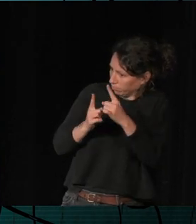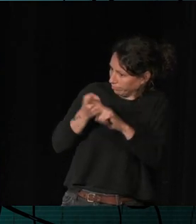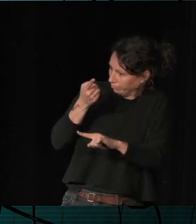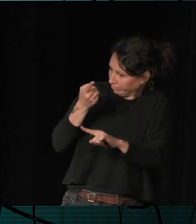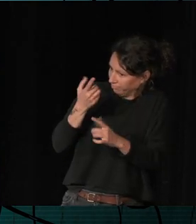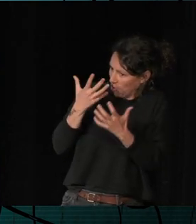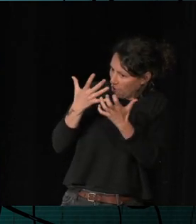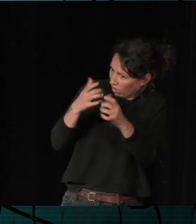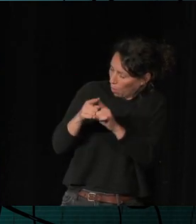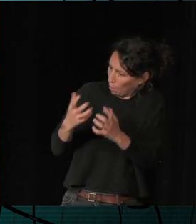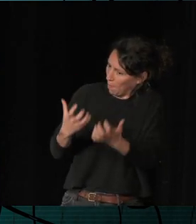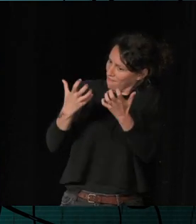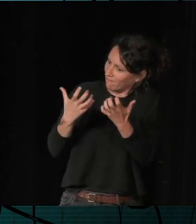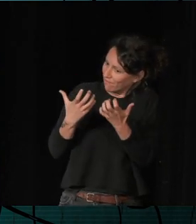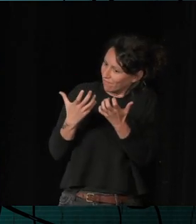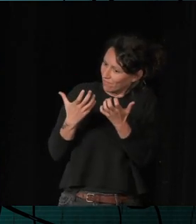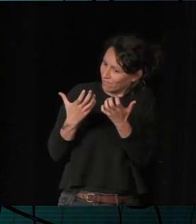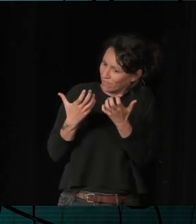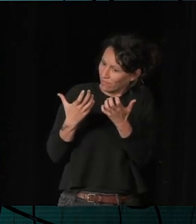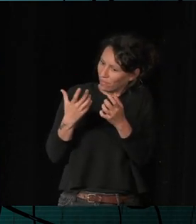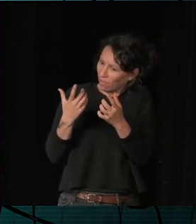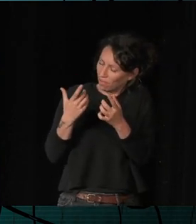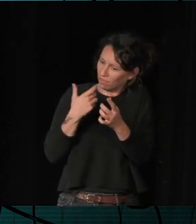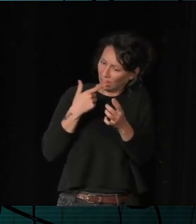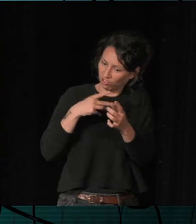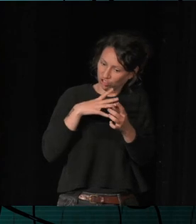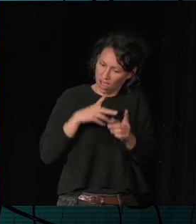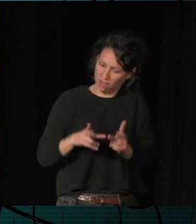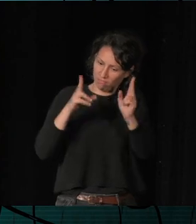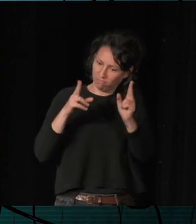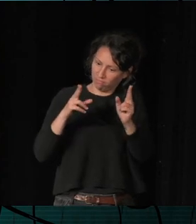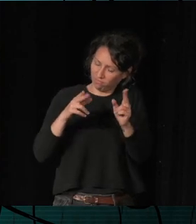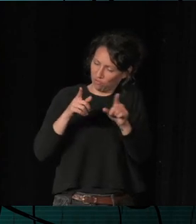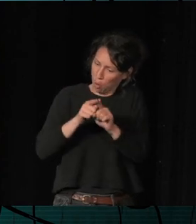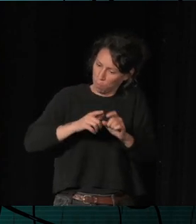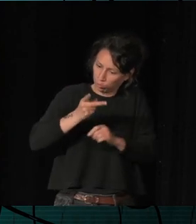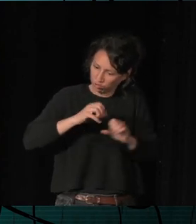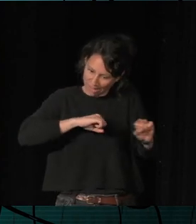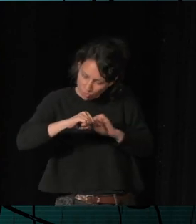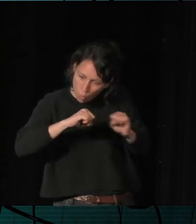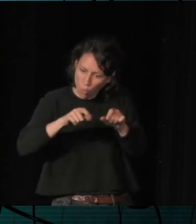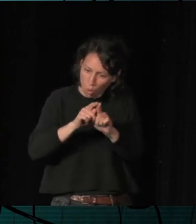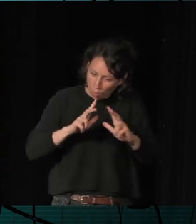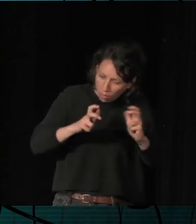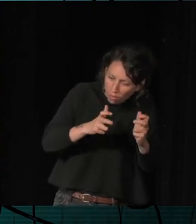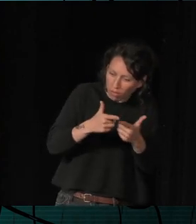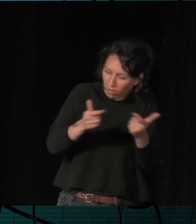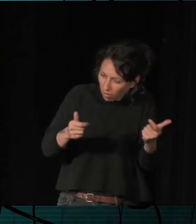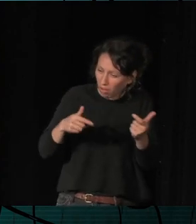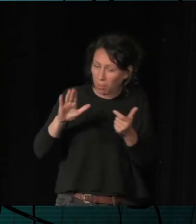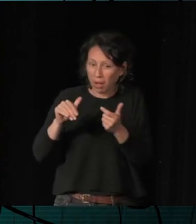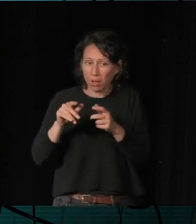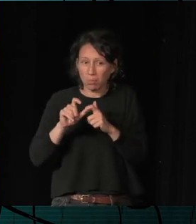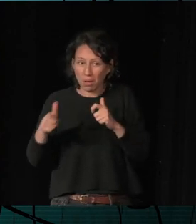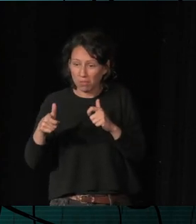Décarnation, et ces moments de plus de vraiment de gameplay qui vont être souvent des,